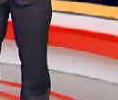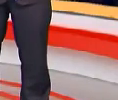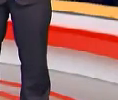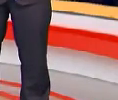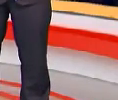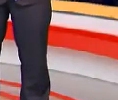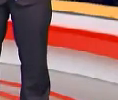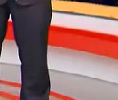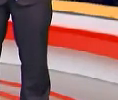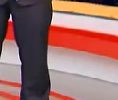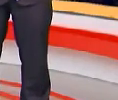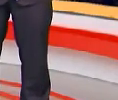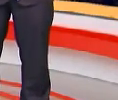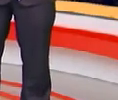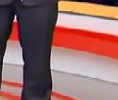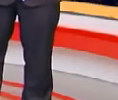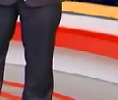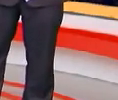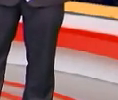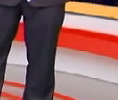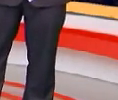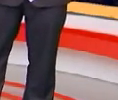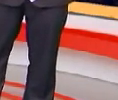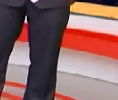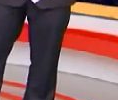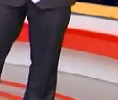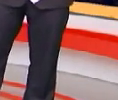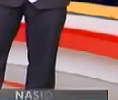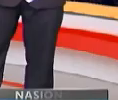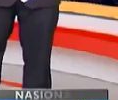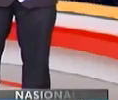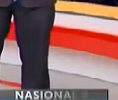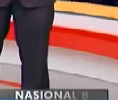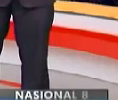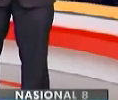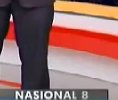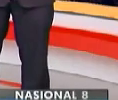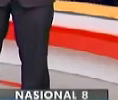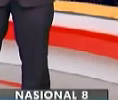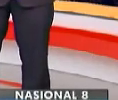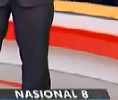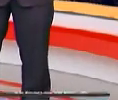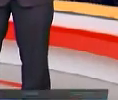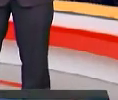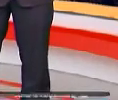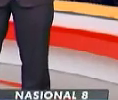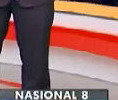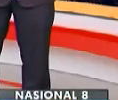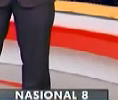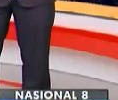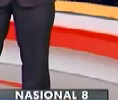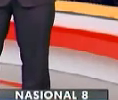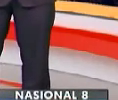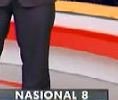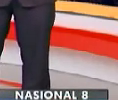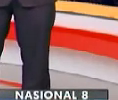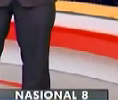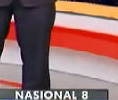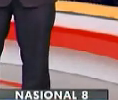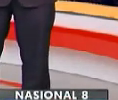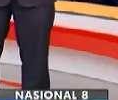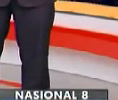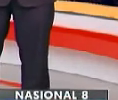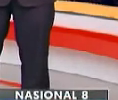Assalamualaikum, salam sehati sejiwa. Nasional 8 edisi 24 Ogos, paparan-paparan utama untuk malam ini. Guan Eng akur guna